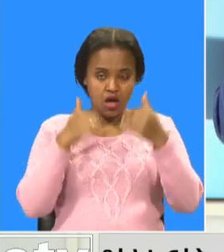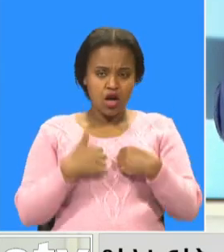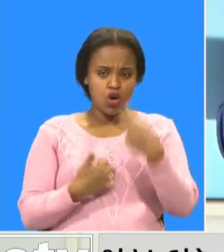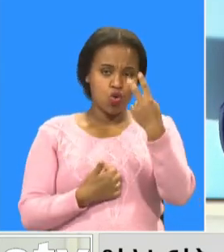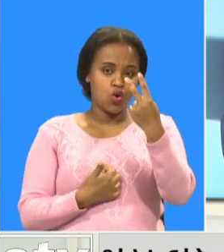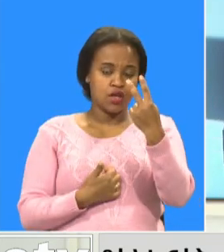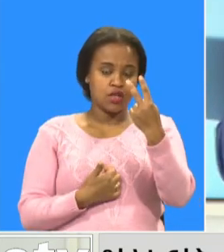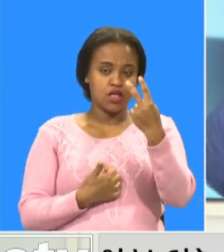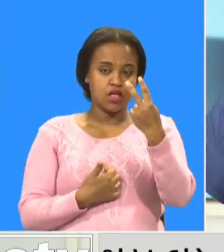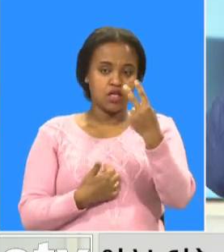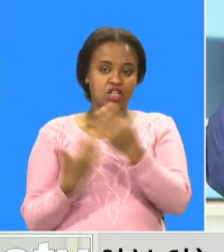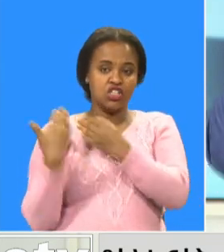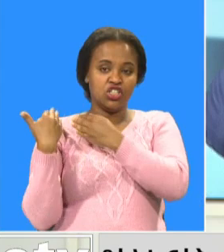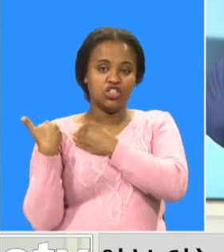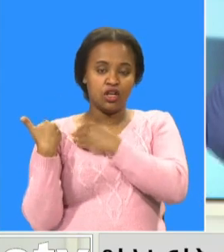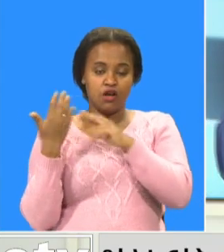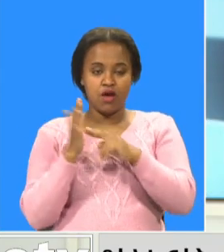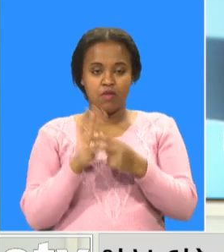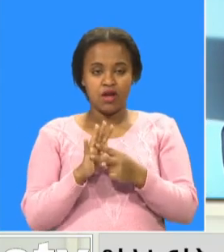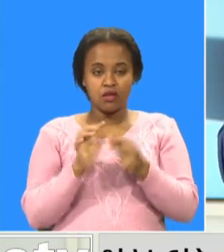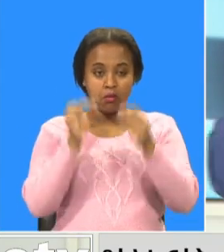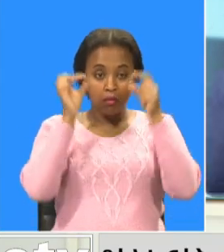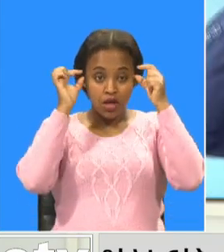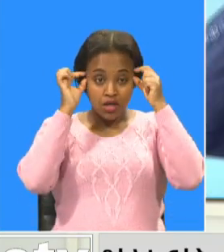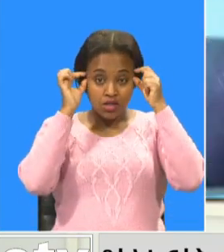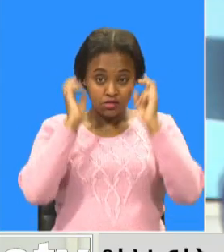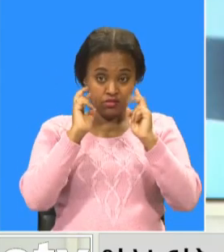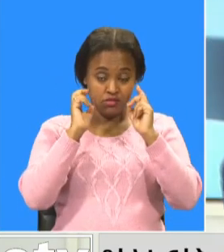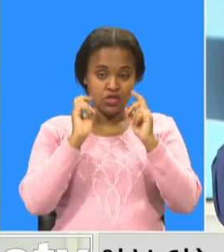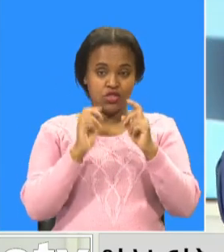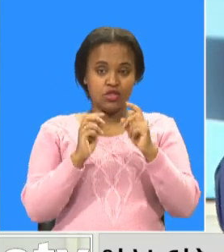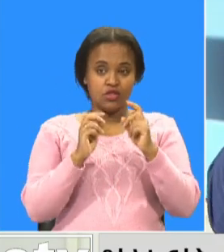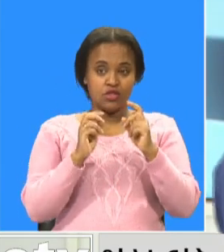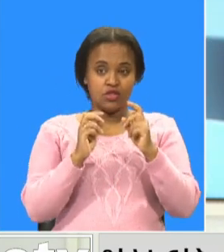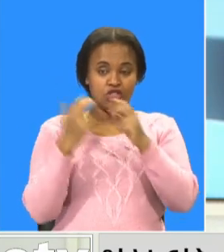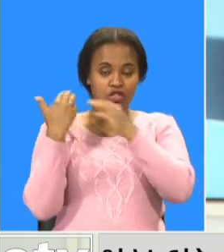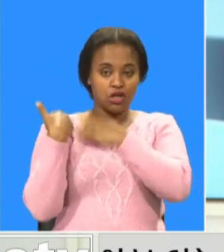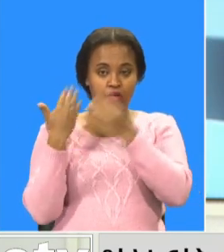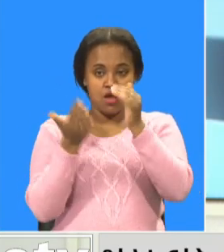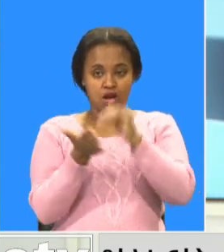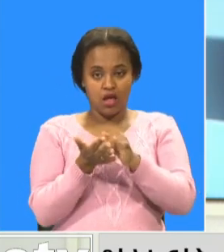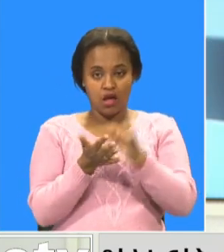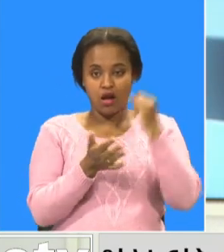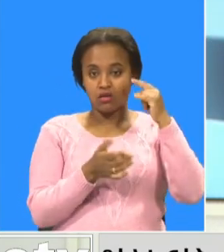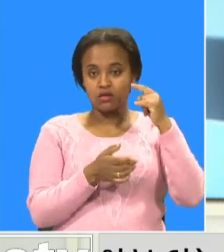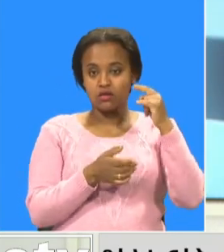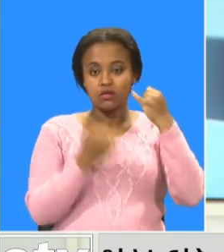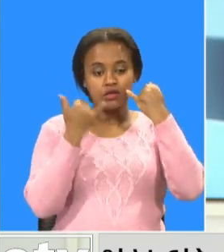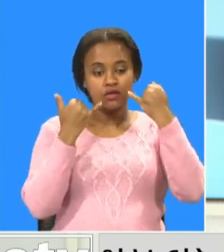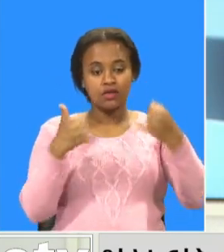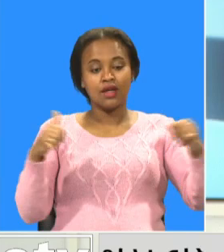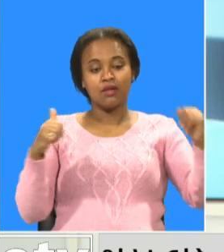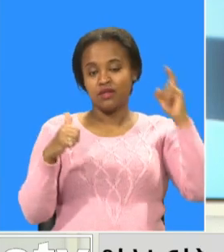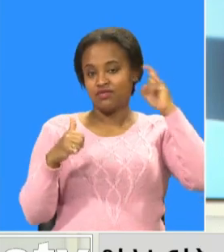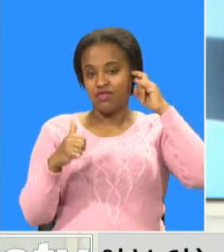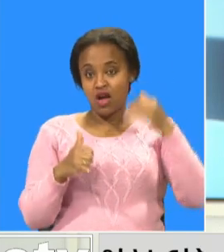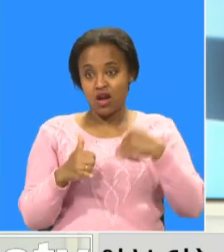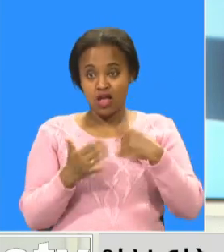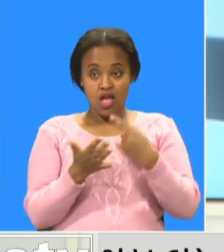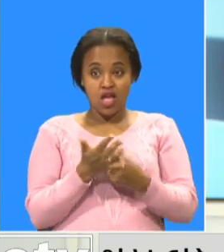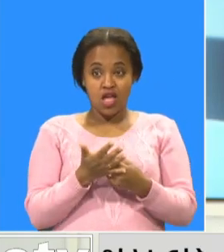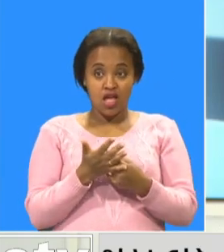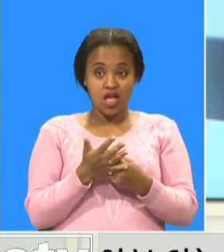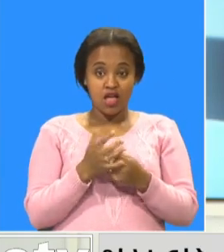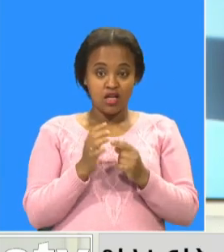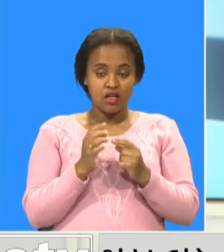ነገር ነው። ይህንንም ይሸከማል፣ መነጽሩም ይሸከማል፣ ይጎዳል። ይህን የሚያጥፉት አሁን ይረዝምባቸዋል። አሁን ይሄ ላስቲኩ